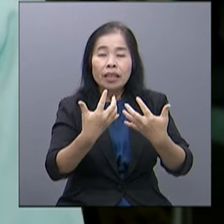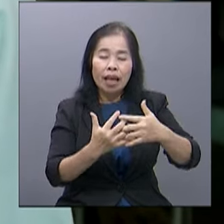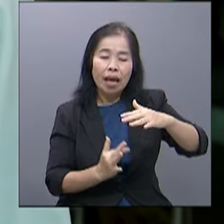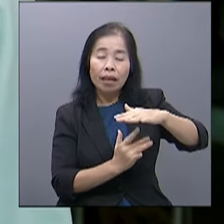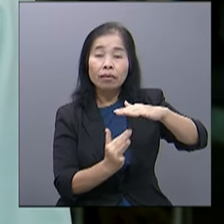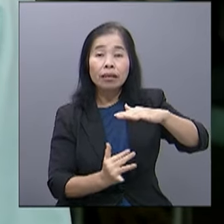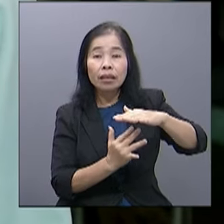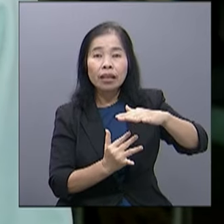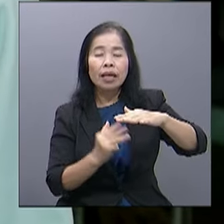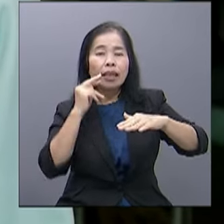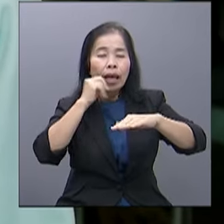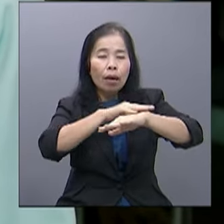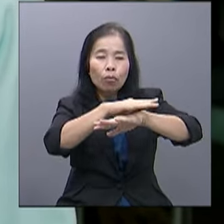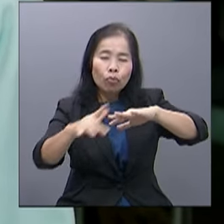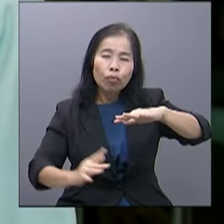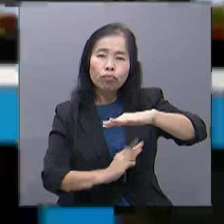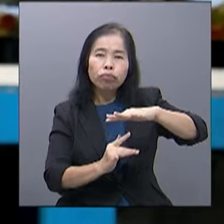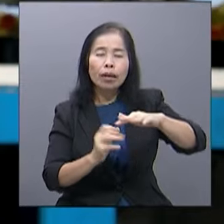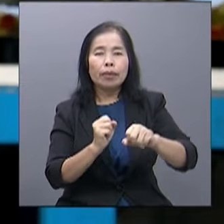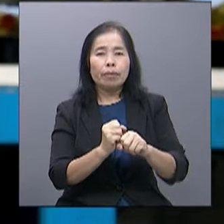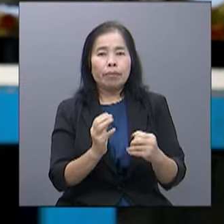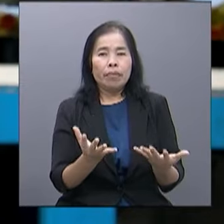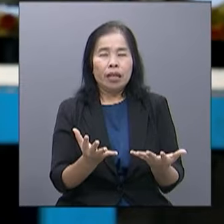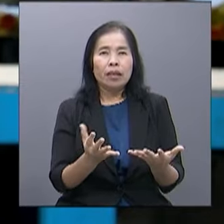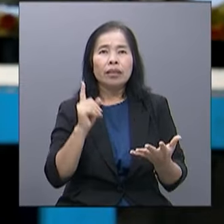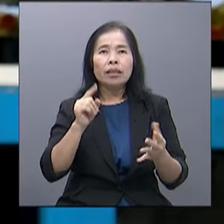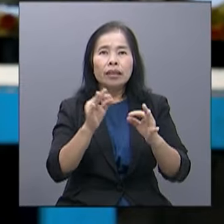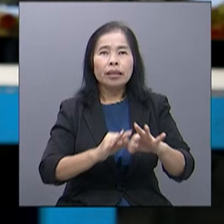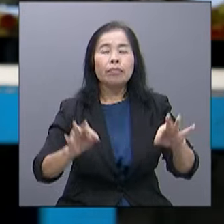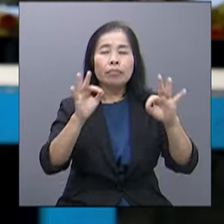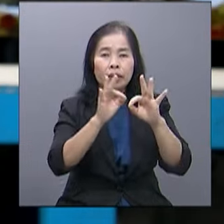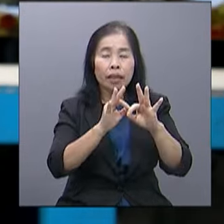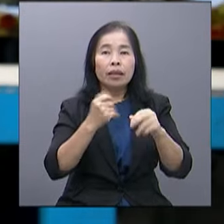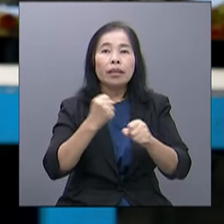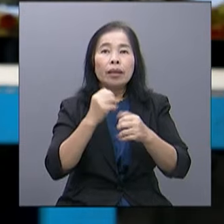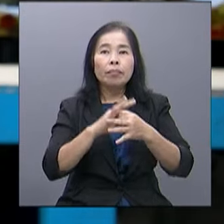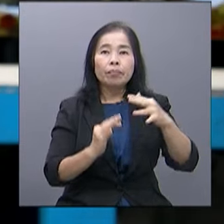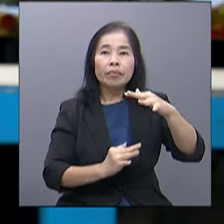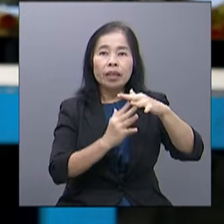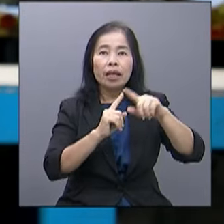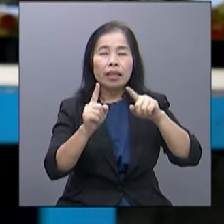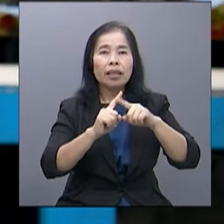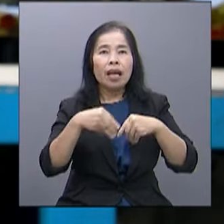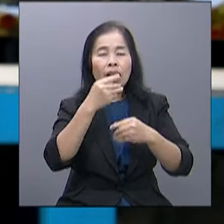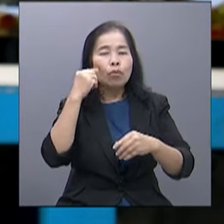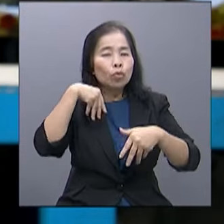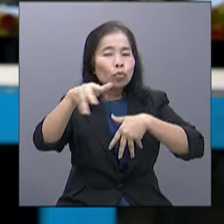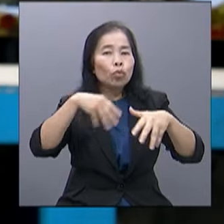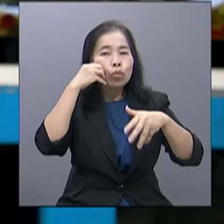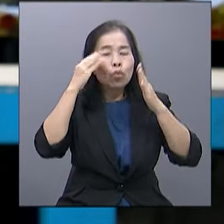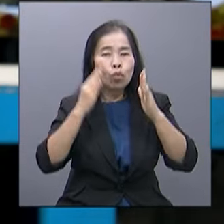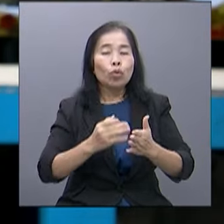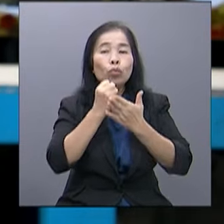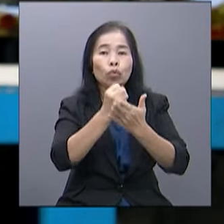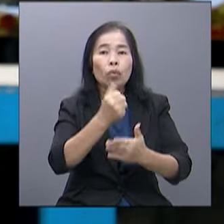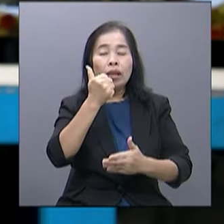ทำลายได้ยังไงบ้างใชลอีกสัก 5ปีที่เราจะไปถึงขั้นที่จะทปลูกหญ้าทะเลเหมือนกับเป็น CSRแลให้คนมาช่วยได้แต่ณวันนี้